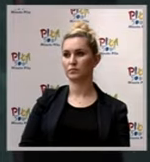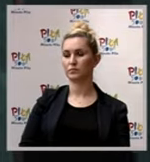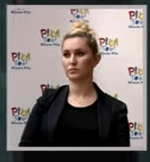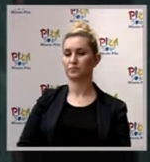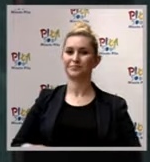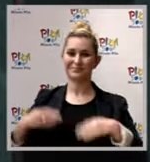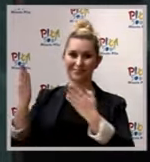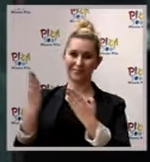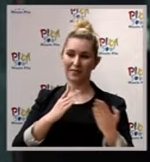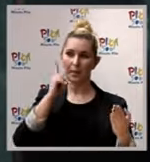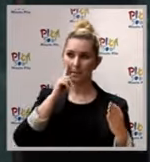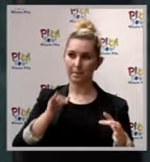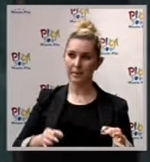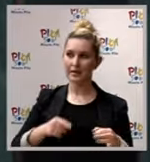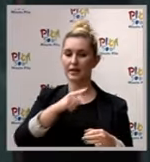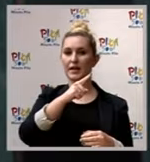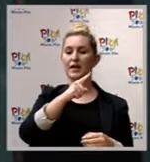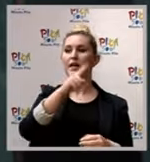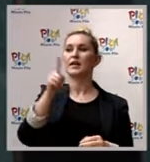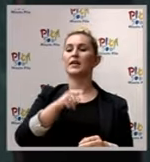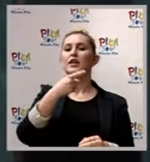Proszę pana radnego Rafała Ścierelę.